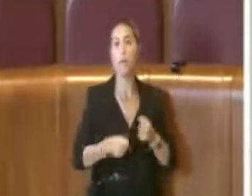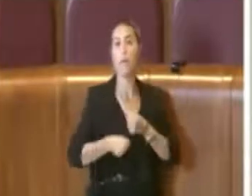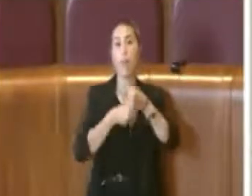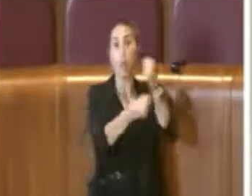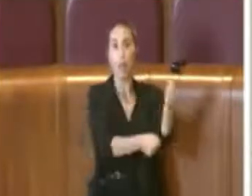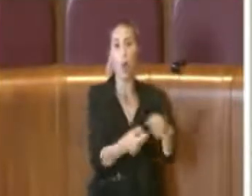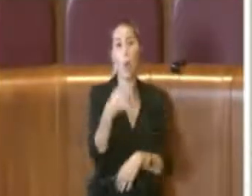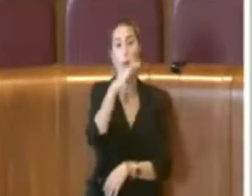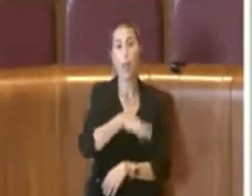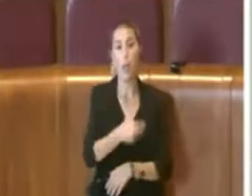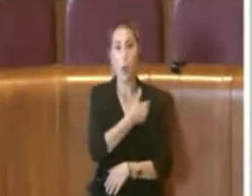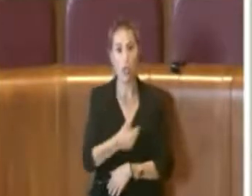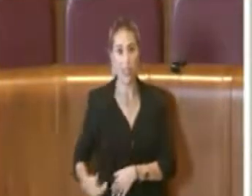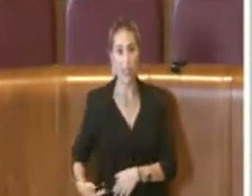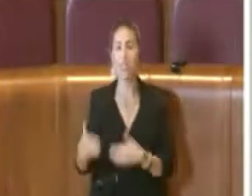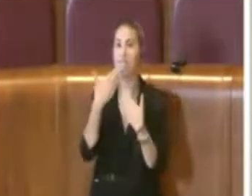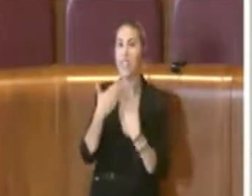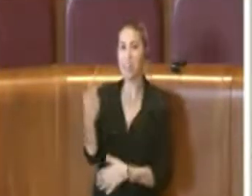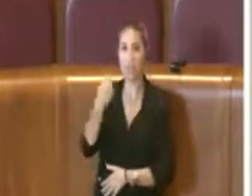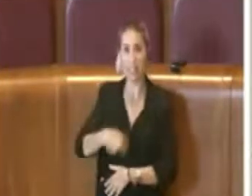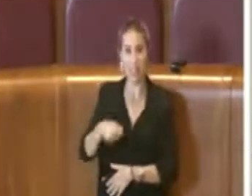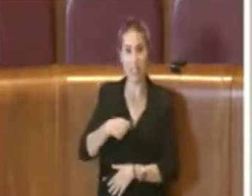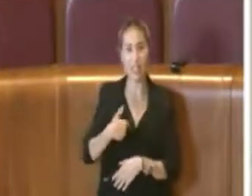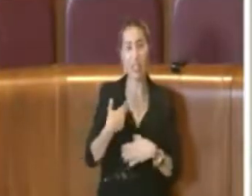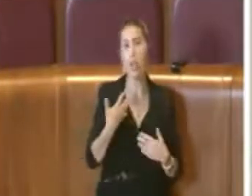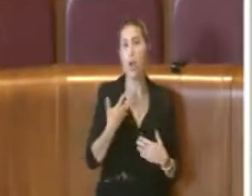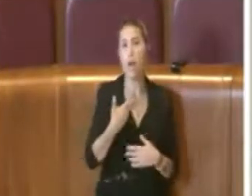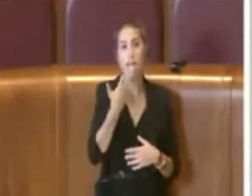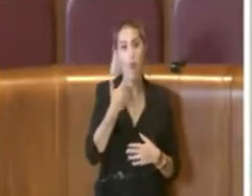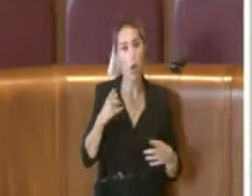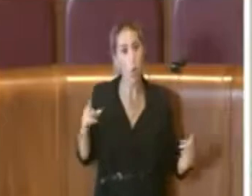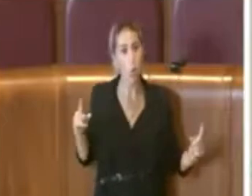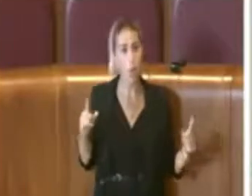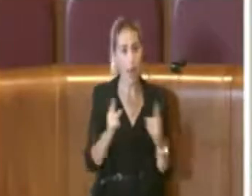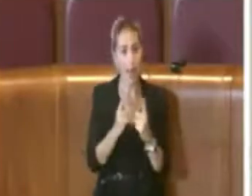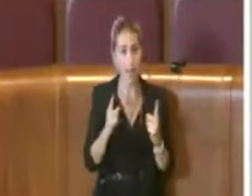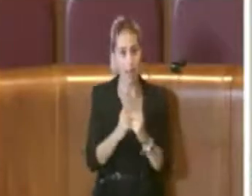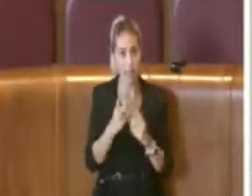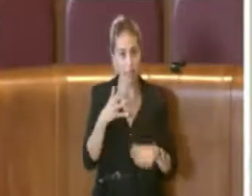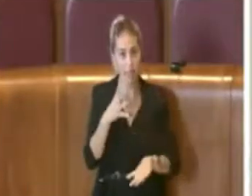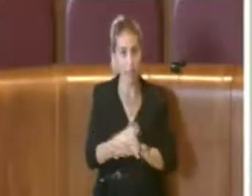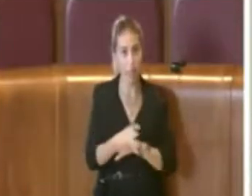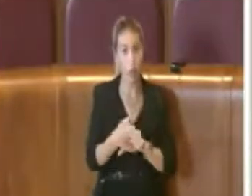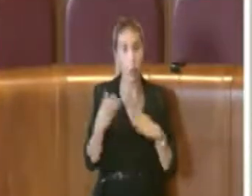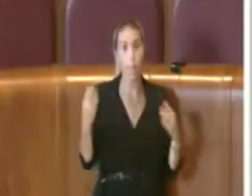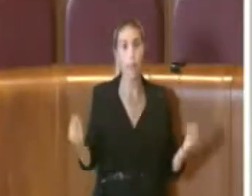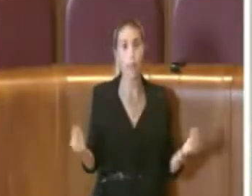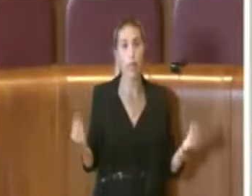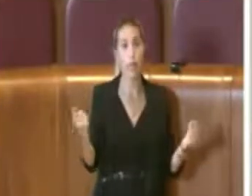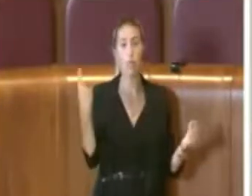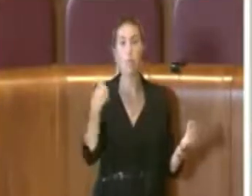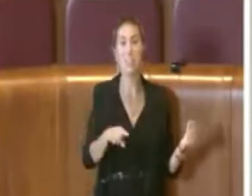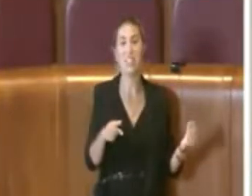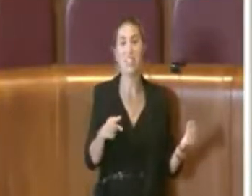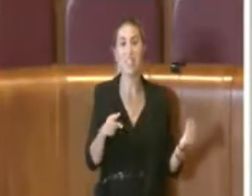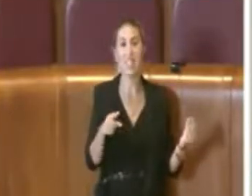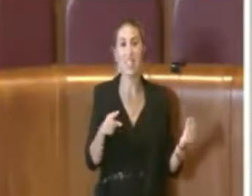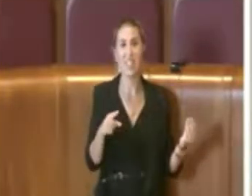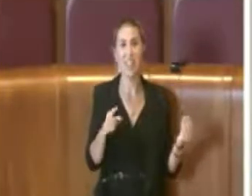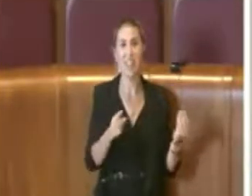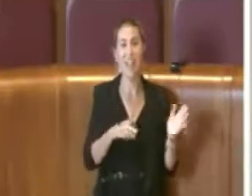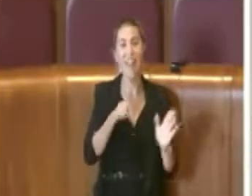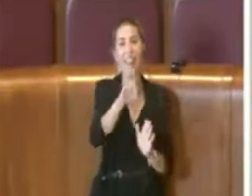Grazie Presidente. Sarò molto breve perché insomma, questa è